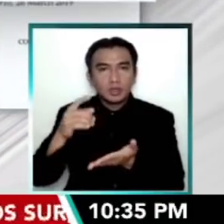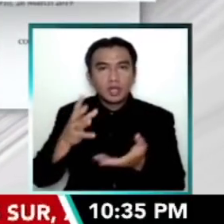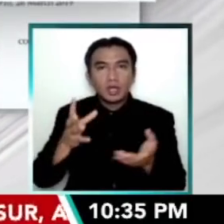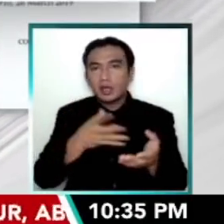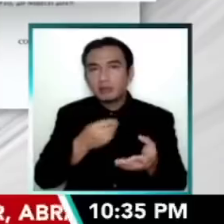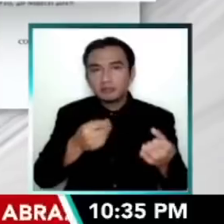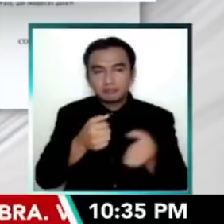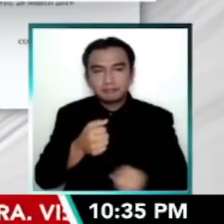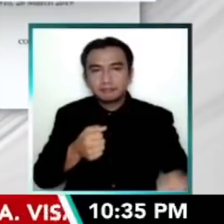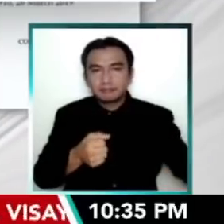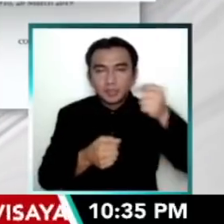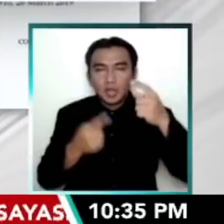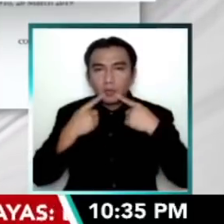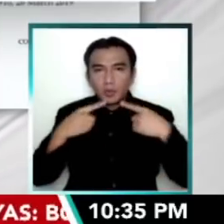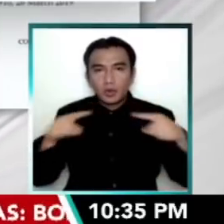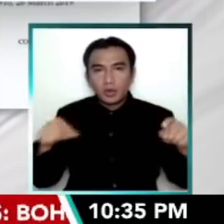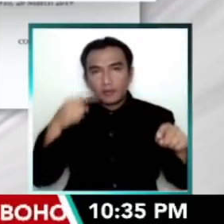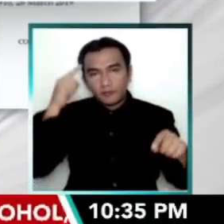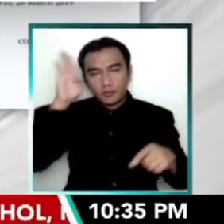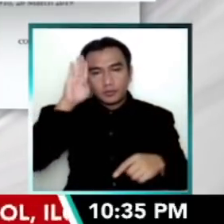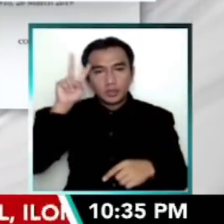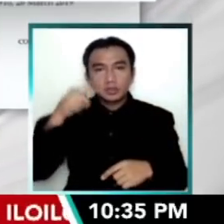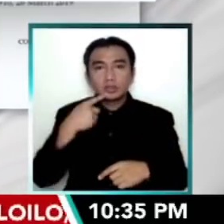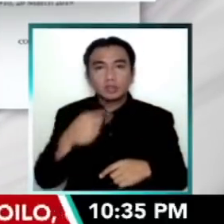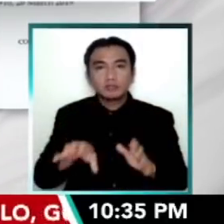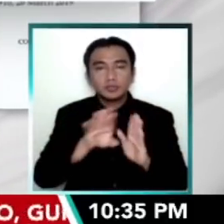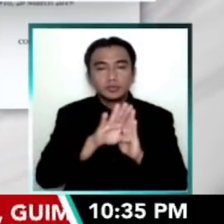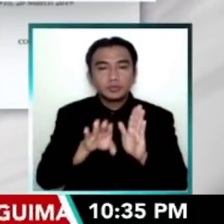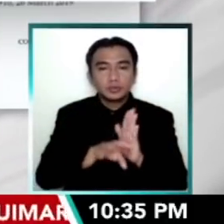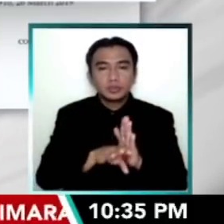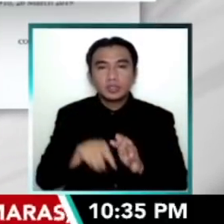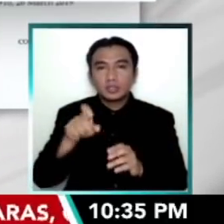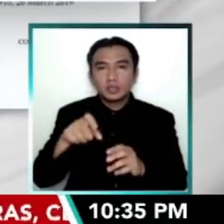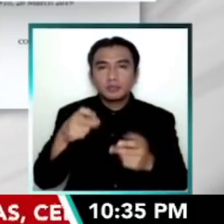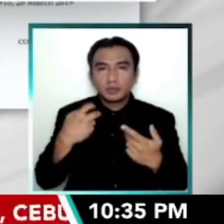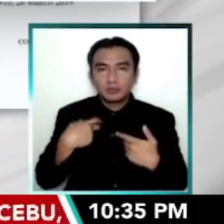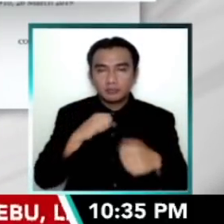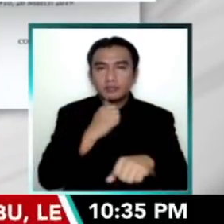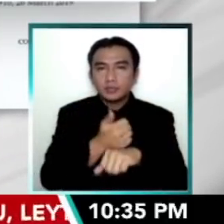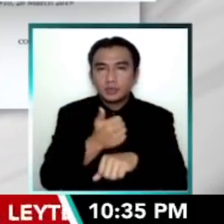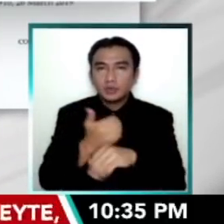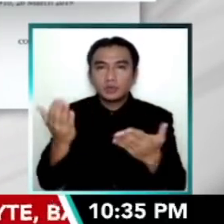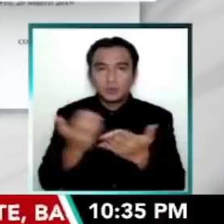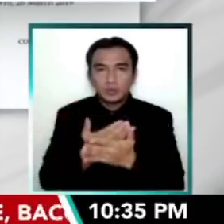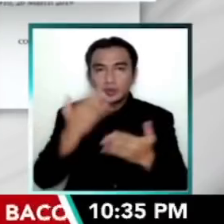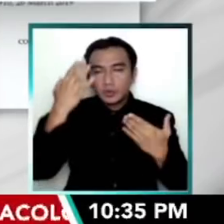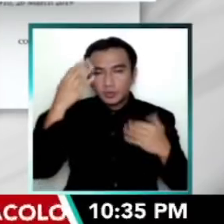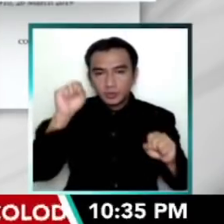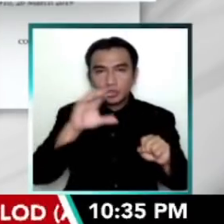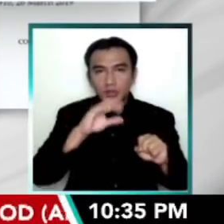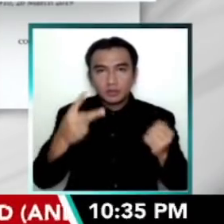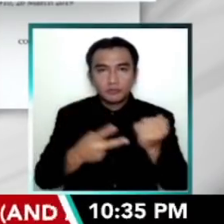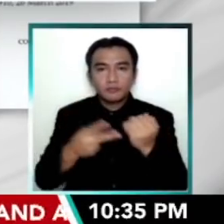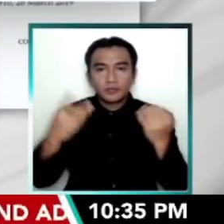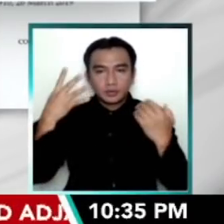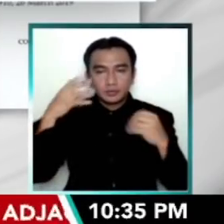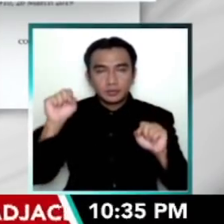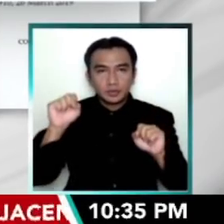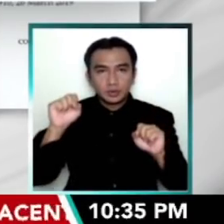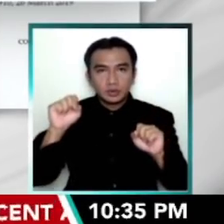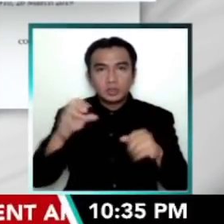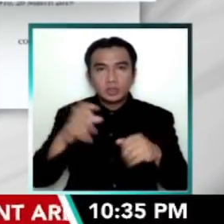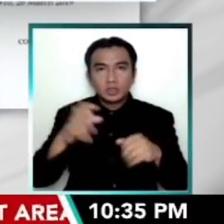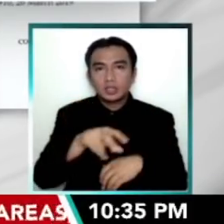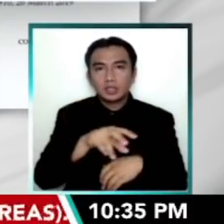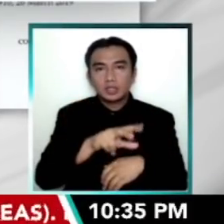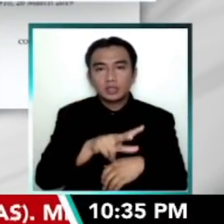Article 7 ng Saligang Batas na nagtatakda ng termino ng bagong halal na pangulo at ikalawang pangulo mula sa 30 araw ng